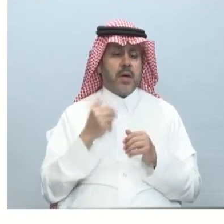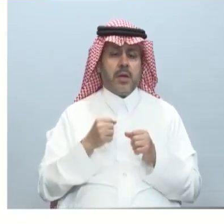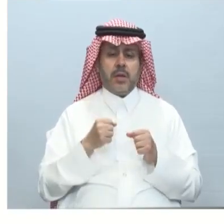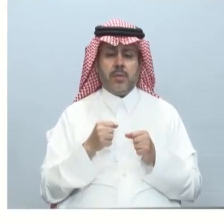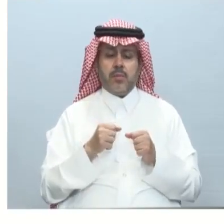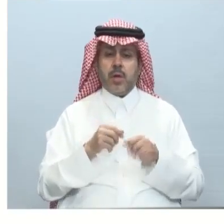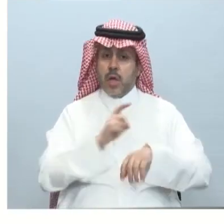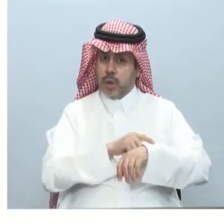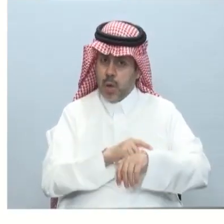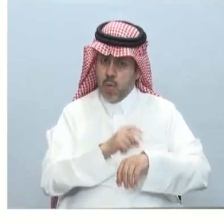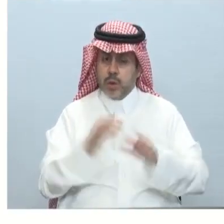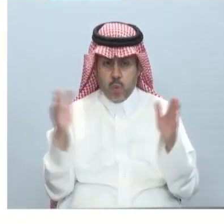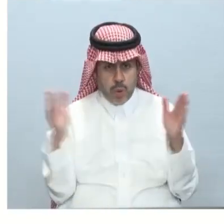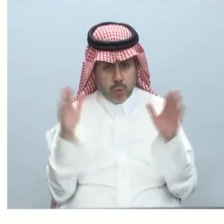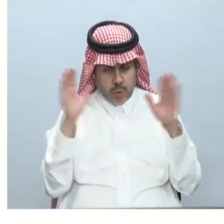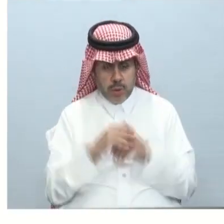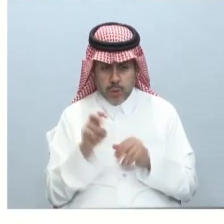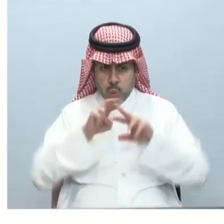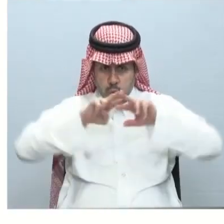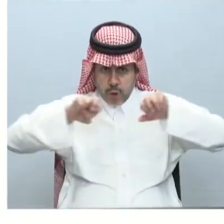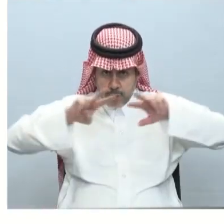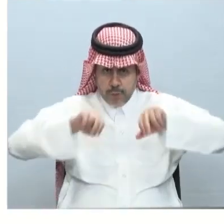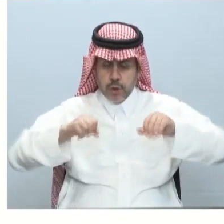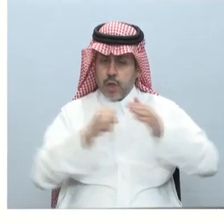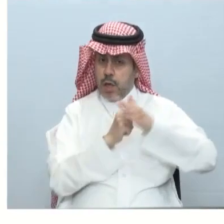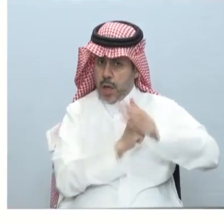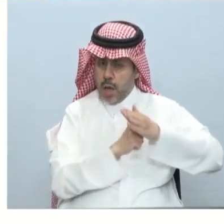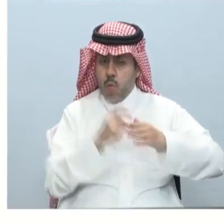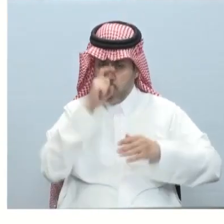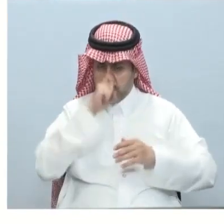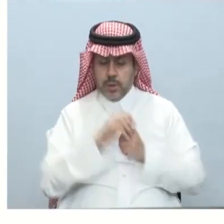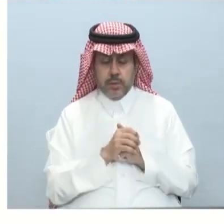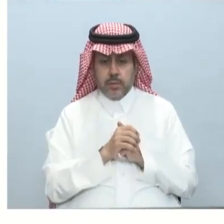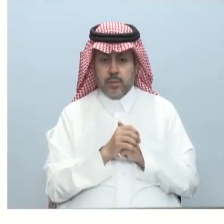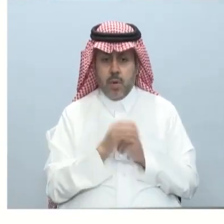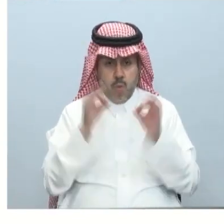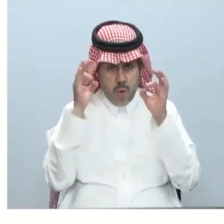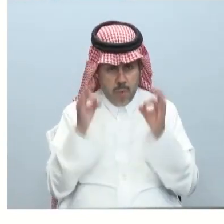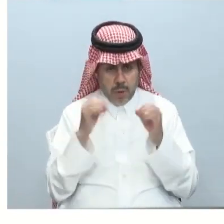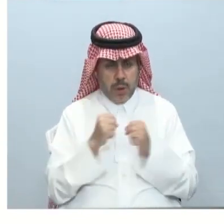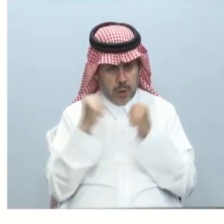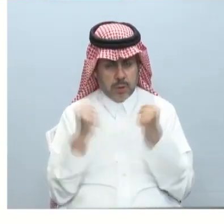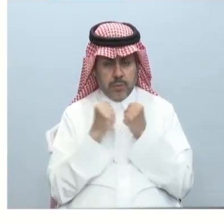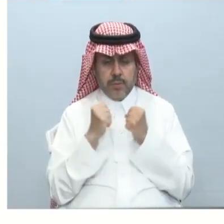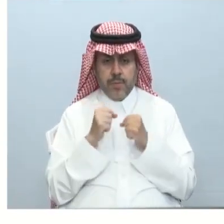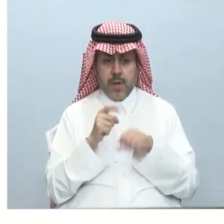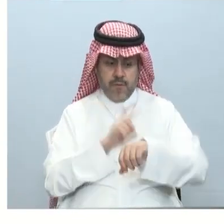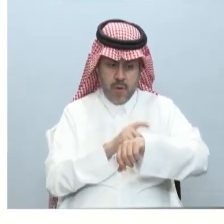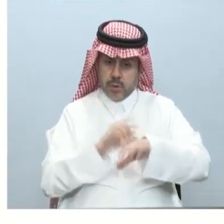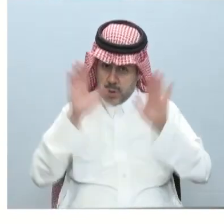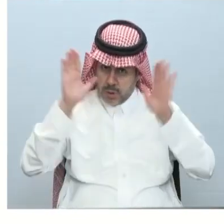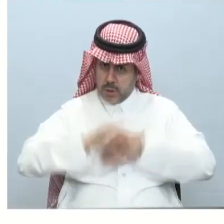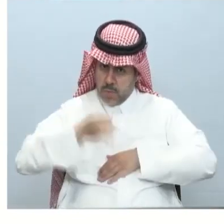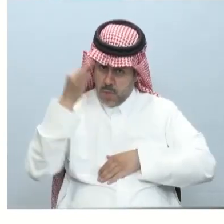وحدودها والتفتيش على اركانها وواجباتها وكمالها والحرص على تحين في